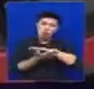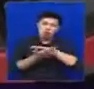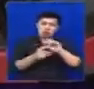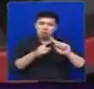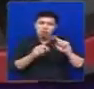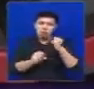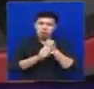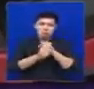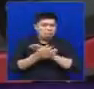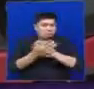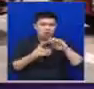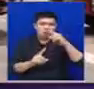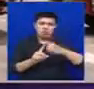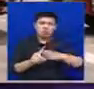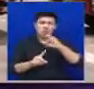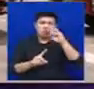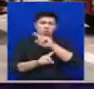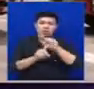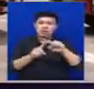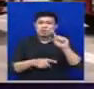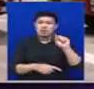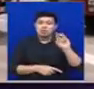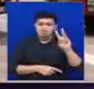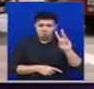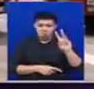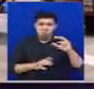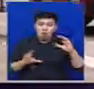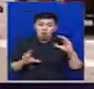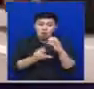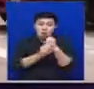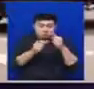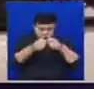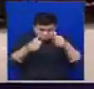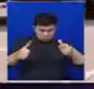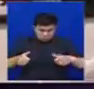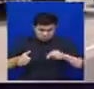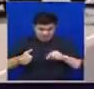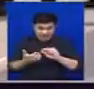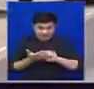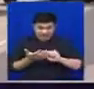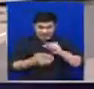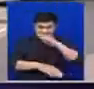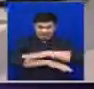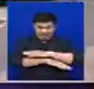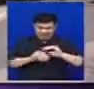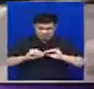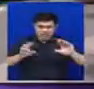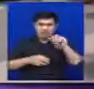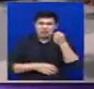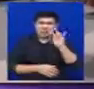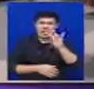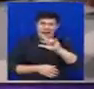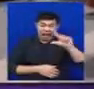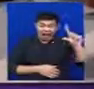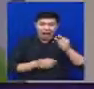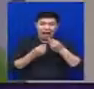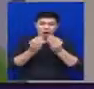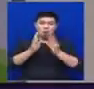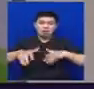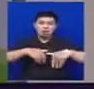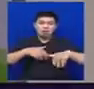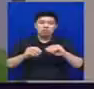ในวันที่26มิถุนายนสำหรับสรุปย่อของร่างรัฐธรรมนูญนั้นที่จะพิมพ์รวม17ล้านฉบับแจกให้กับประชาชนจะ